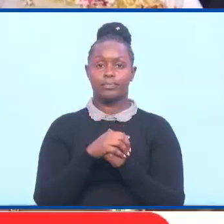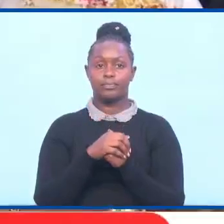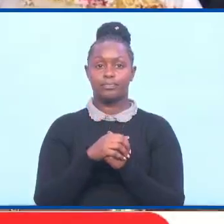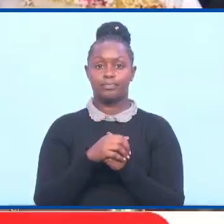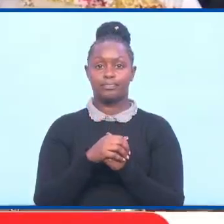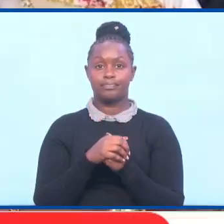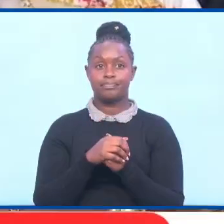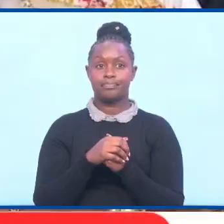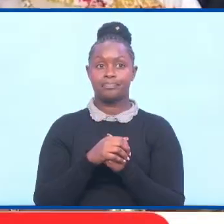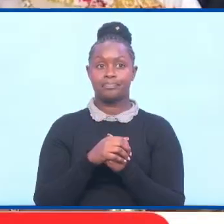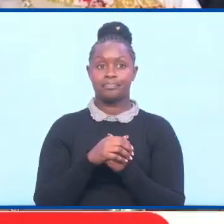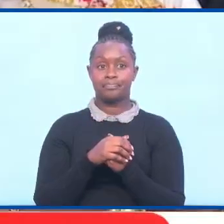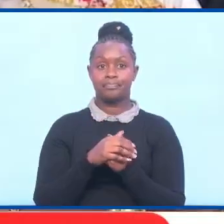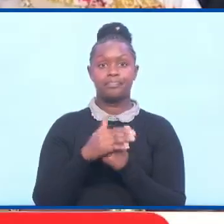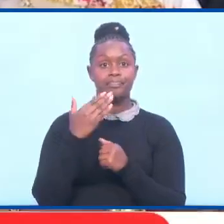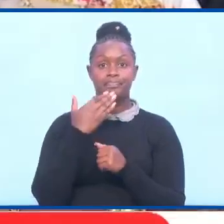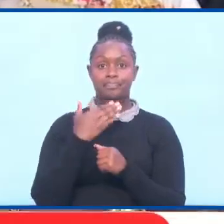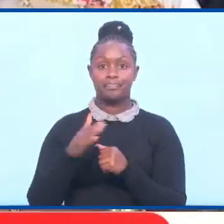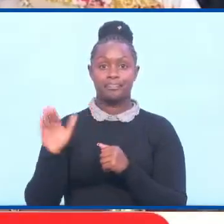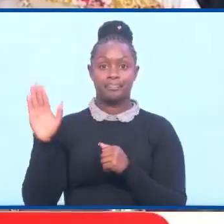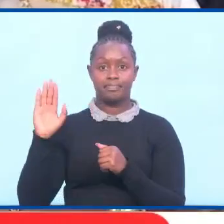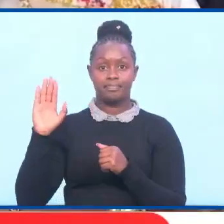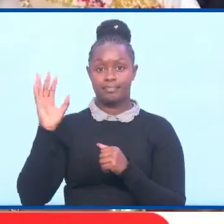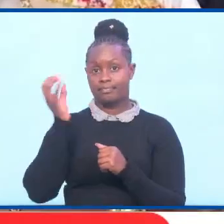William Samoei Ruto.